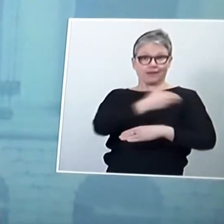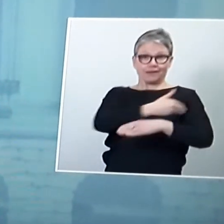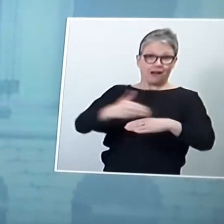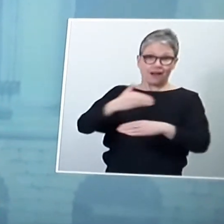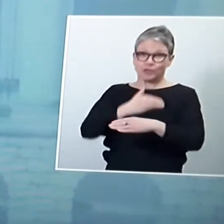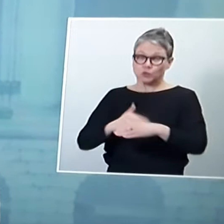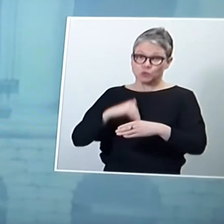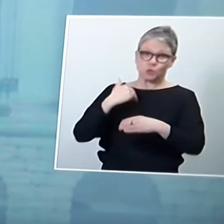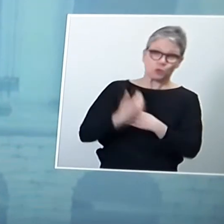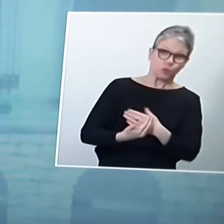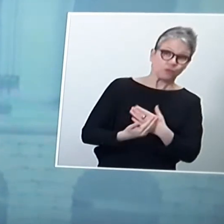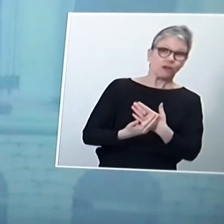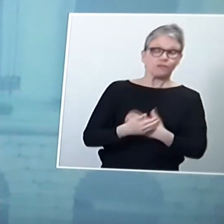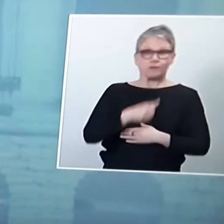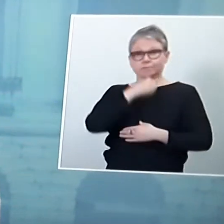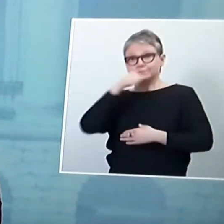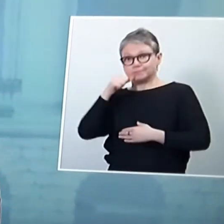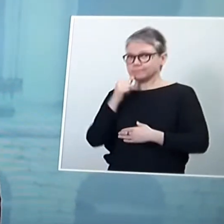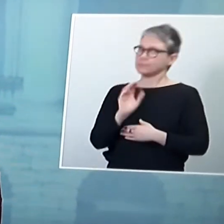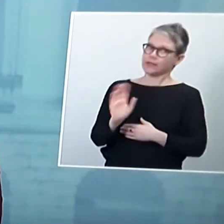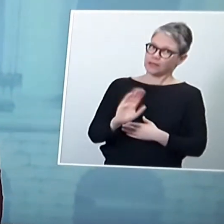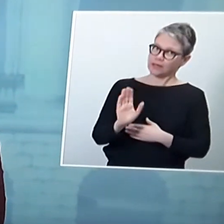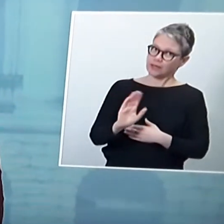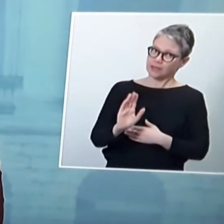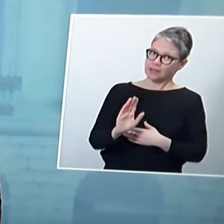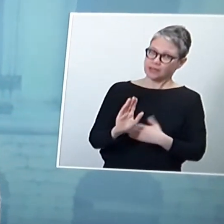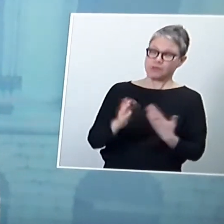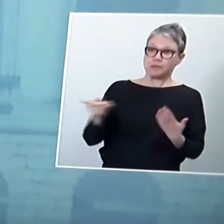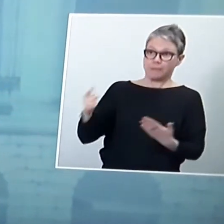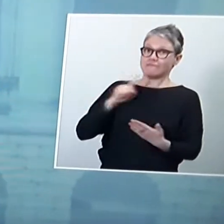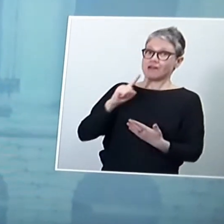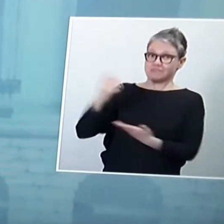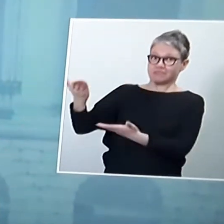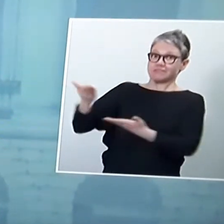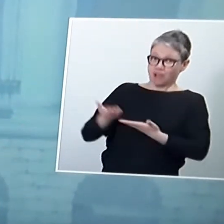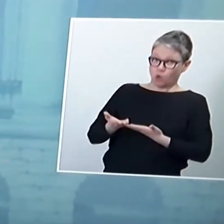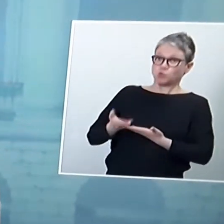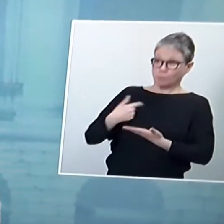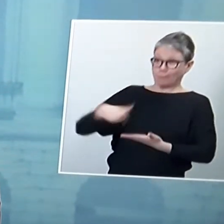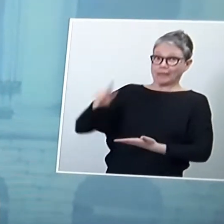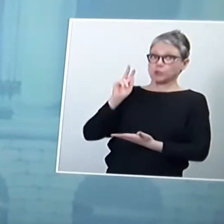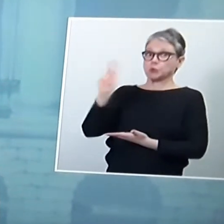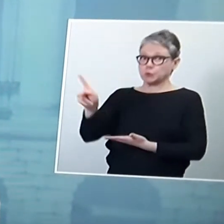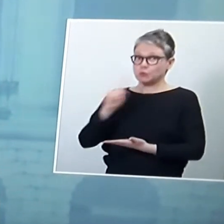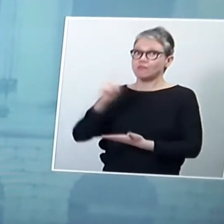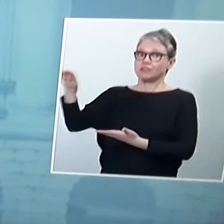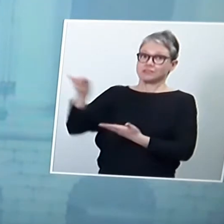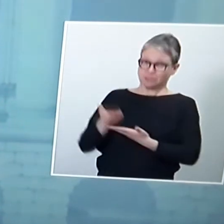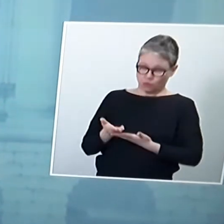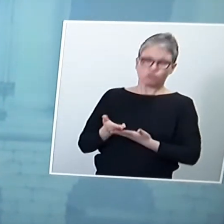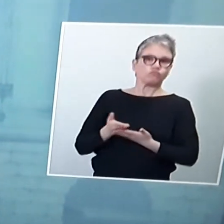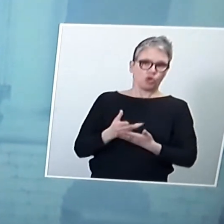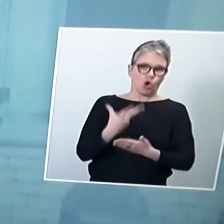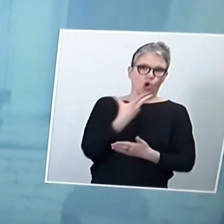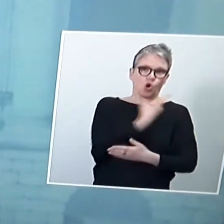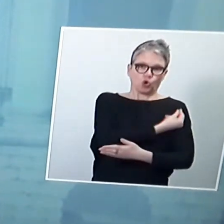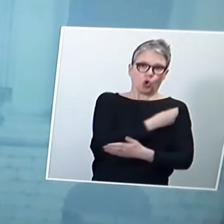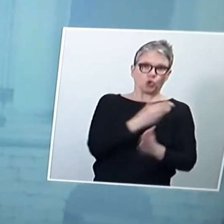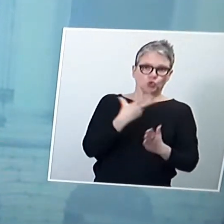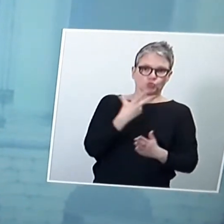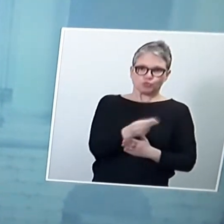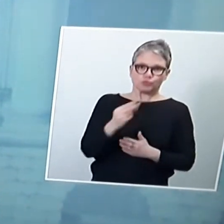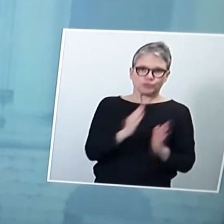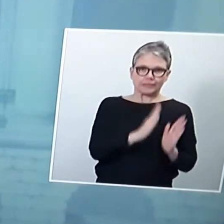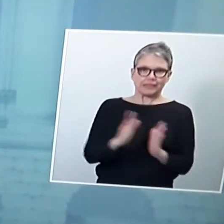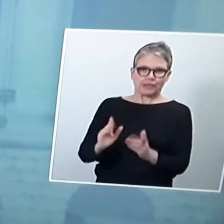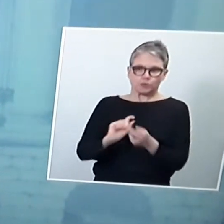rajoitustoimeen turvaudu kevein perustein. Ja vastaus, minkä me olemme saaneet, on se, että tätä rokotusjärjestystä muuttamalla